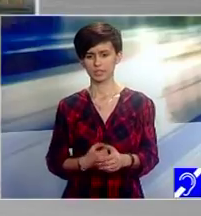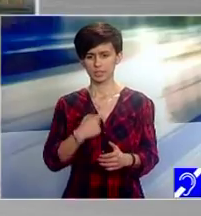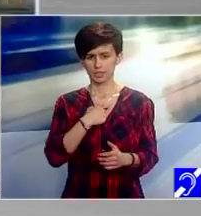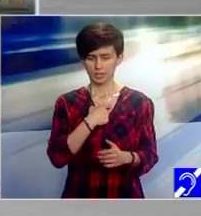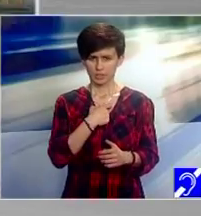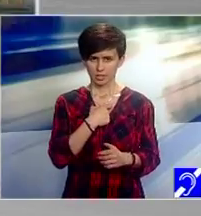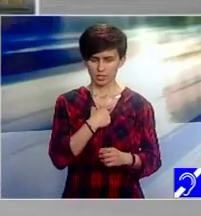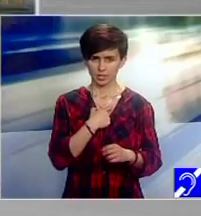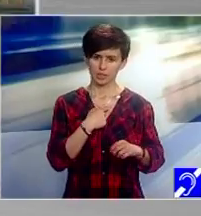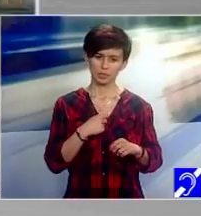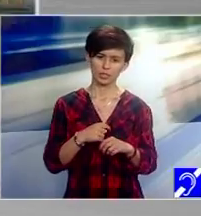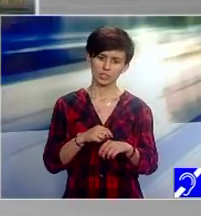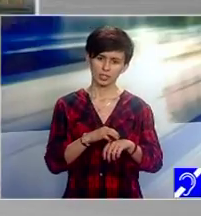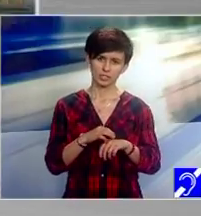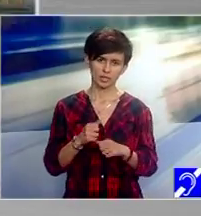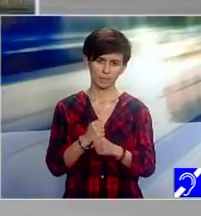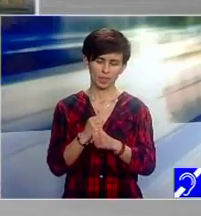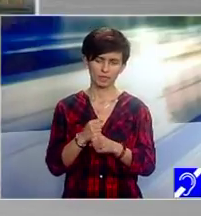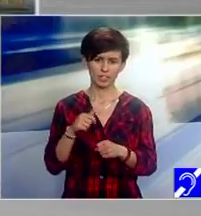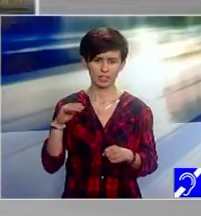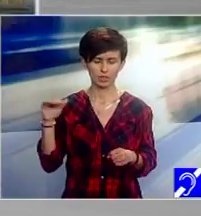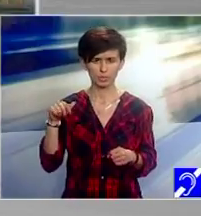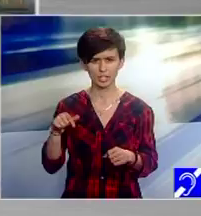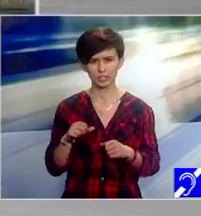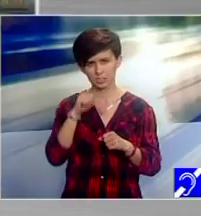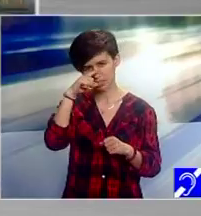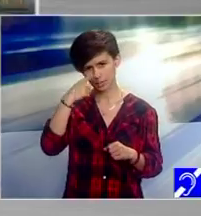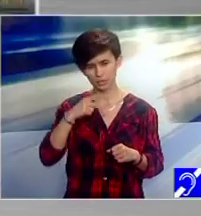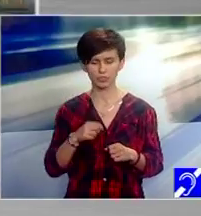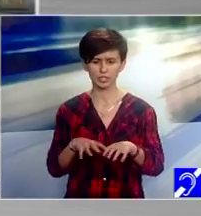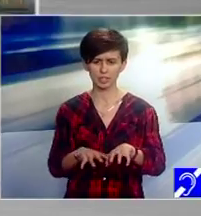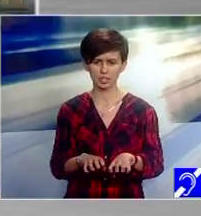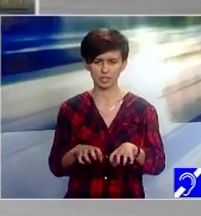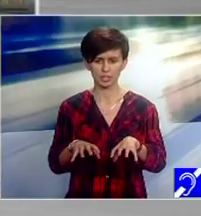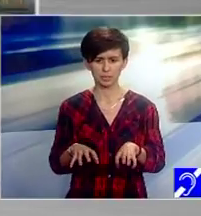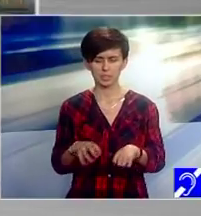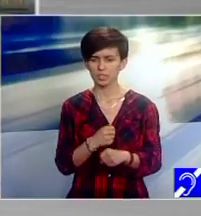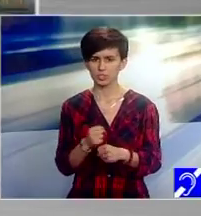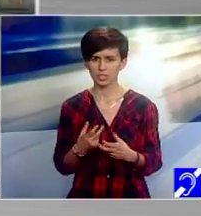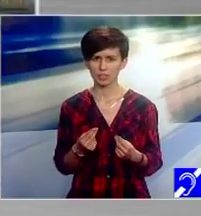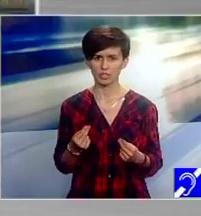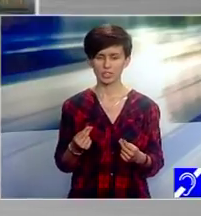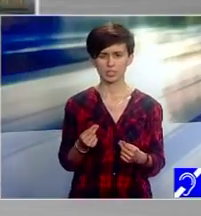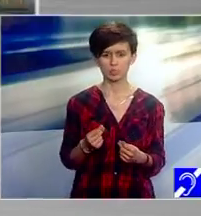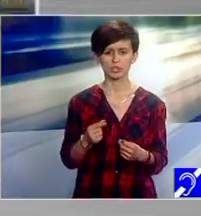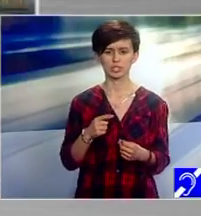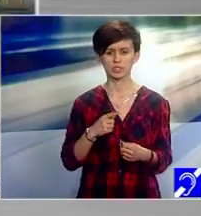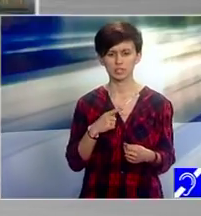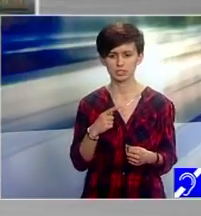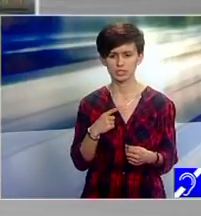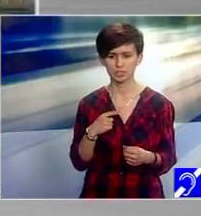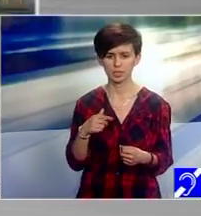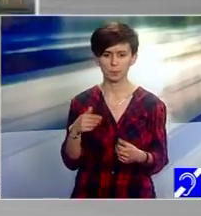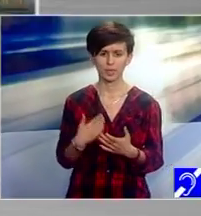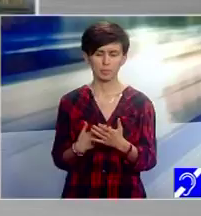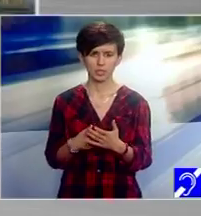se pot îndrepta copiii spre acest profil de masaj și foarte mulți se îndreaptă spre această meserie